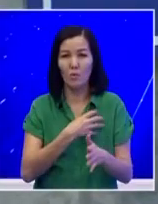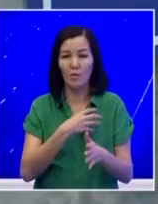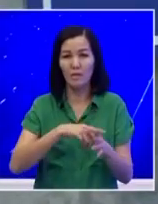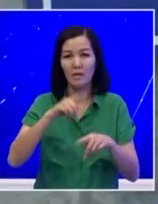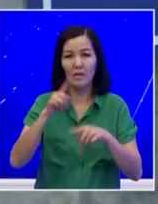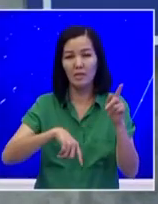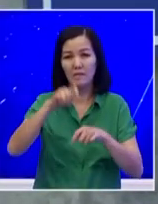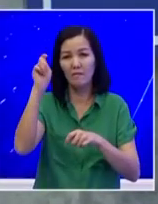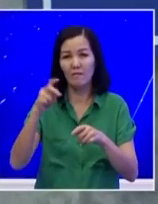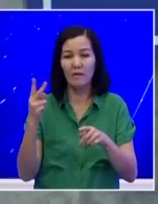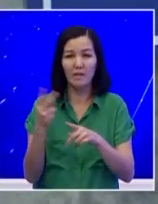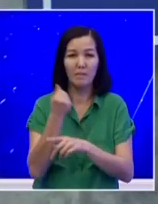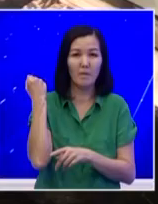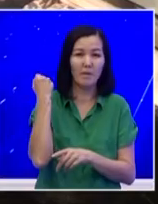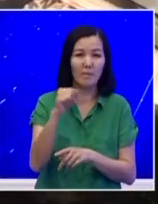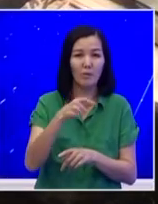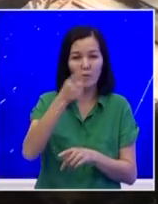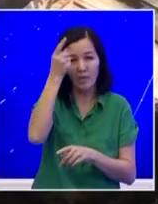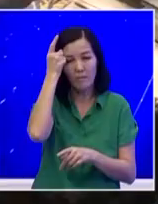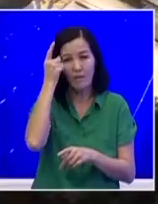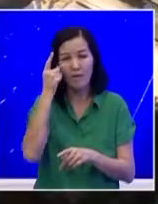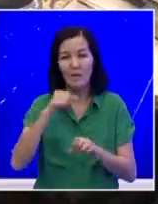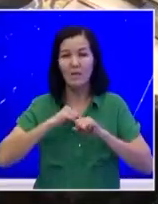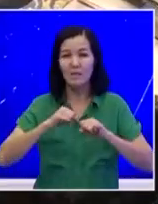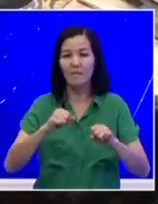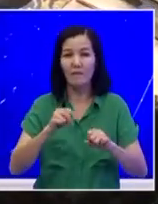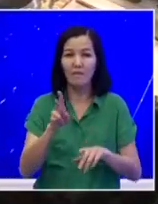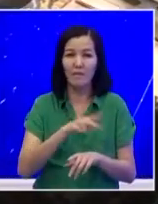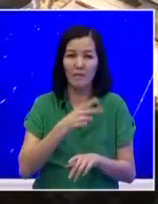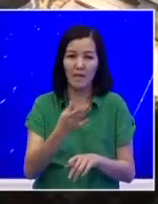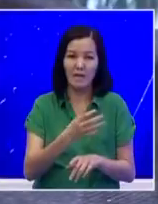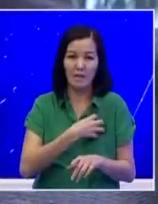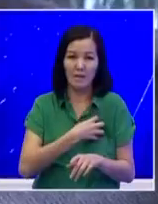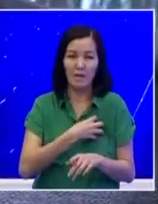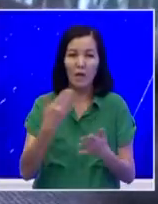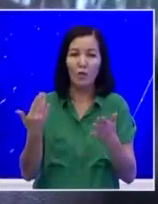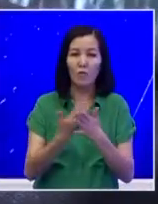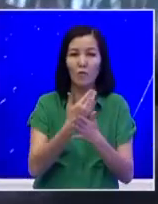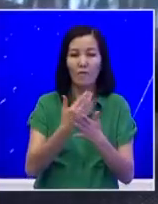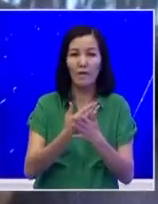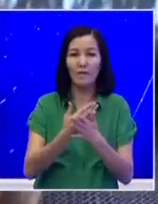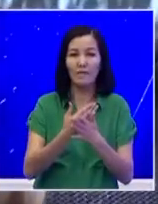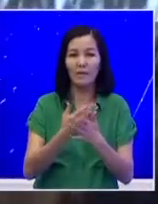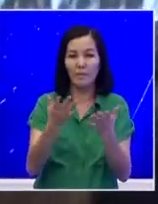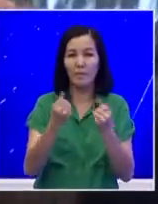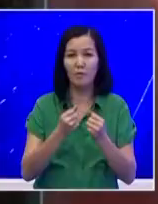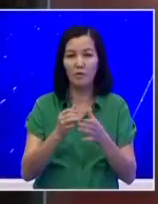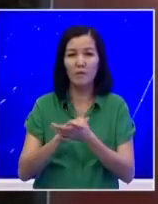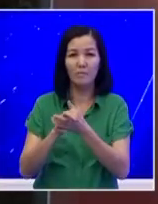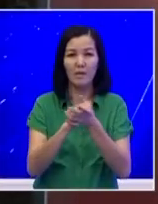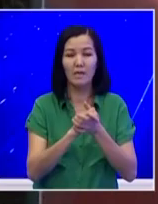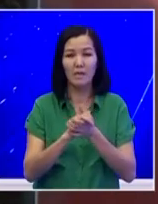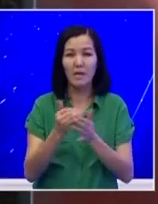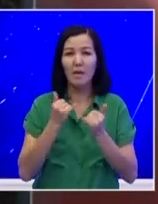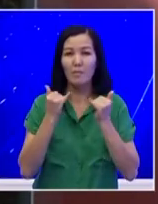второй степени, за победу над Германией, за боевые заслуги и юбилейные медали, добавилось и новое звание, полученное в мирное время –